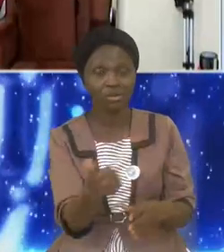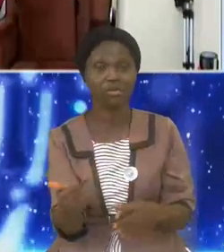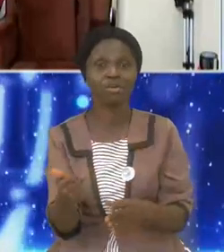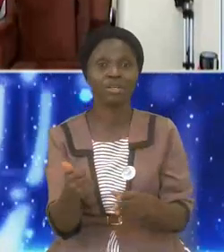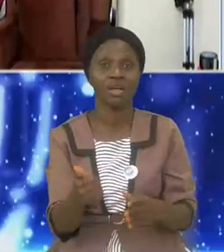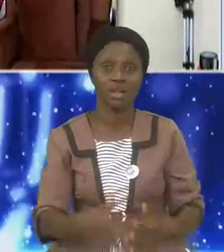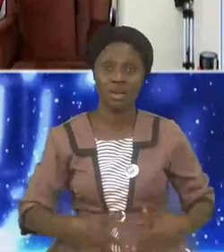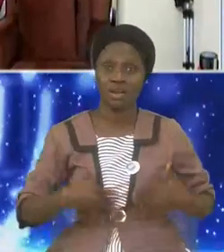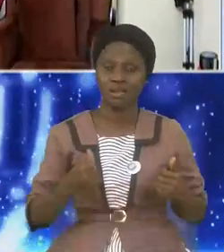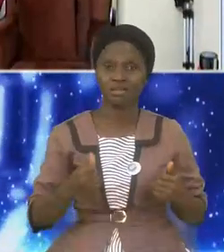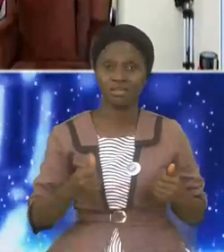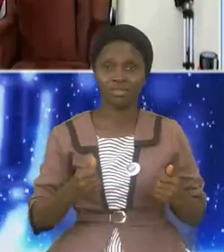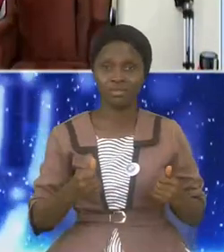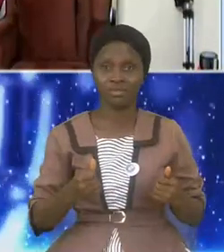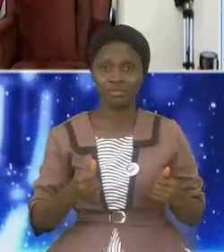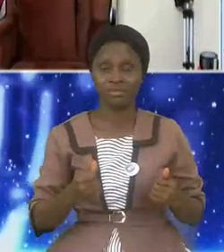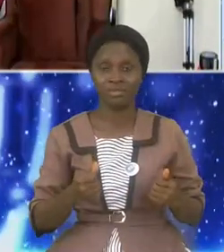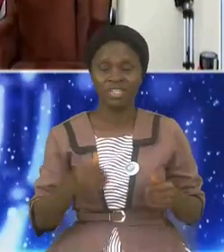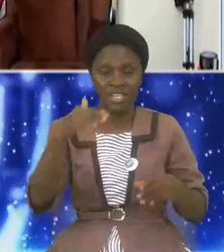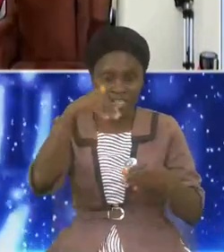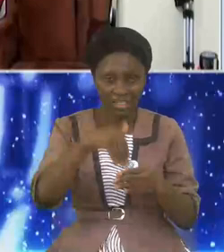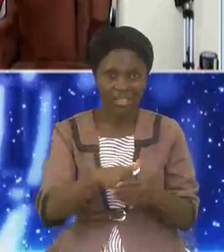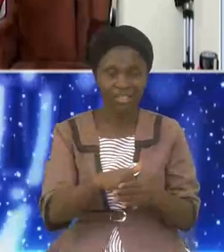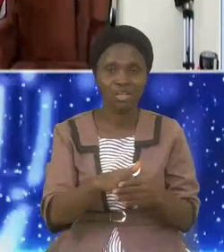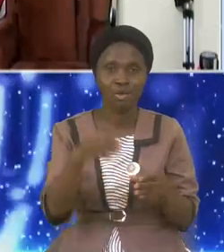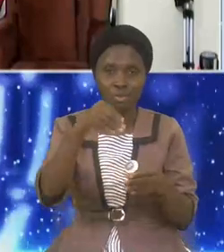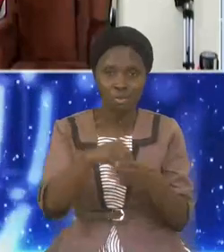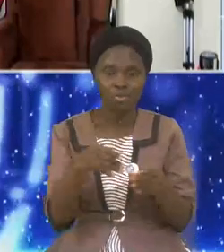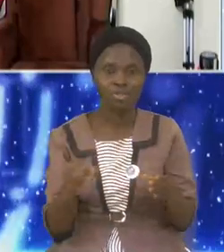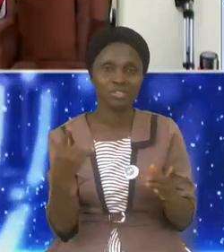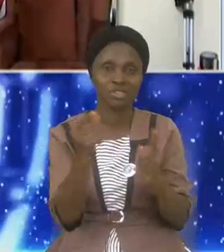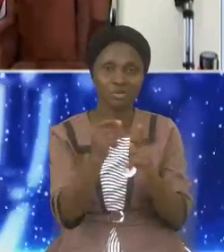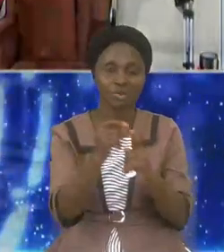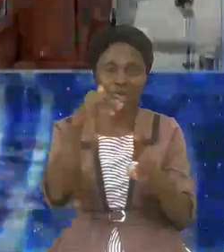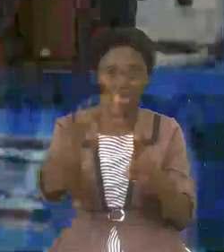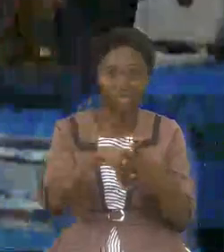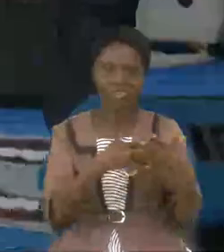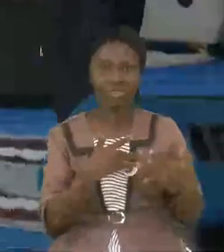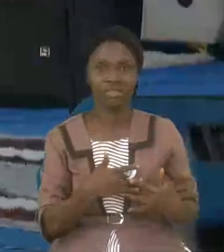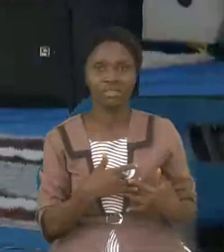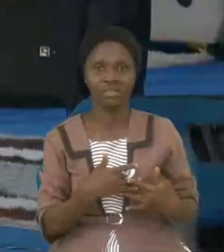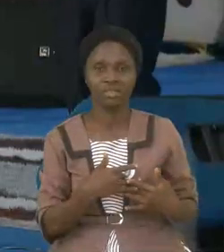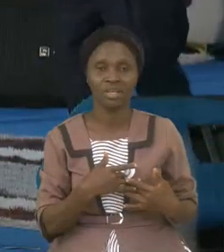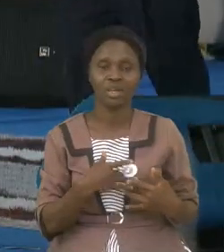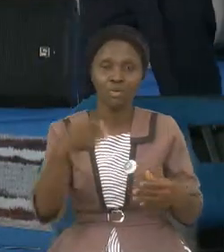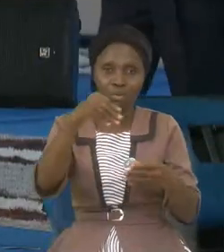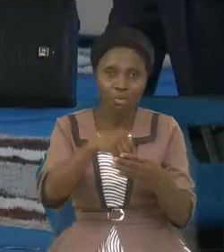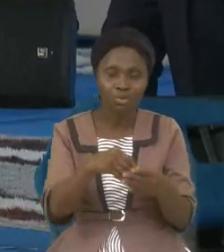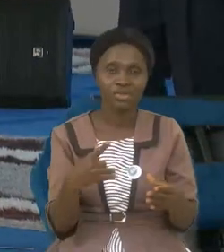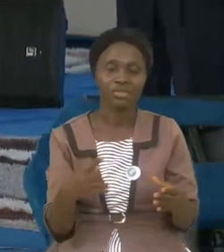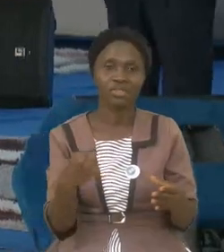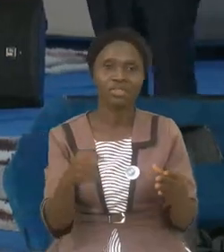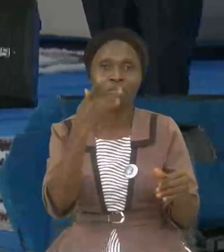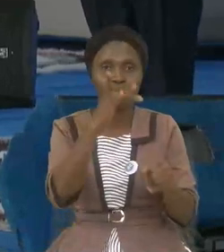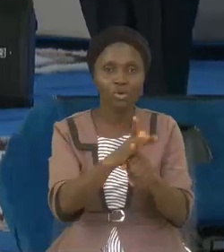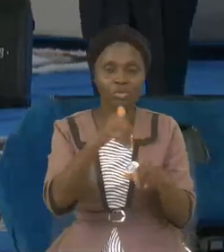dans d'autres vies, alors il faut intérioriser la parole de Dieu, il faut intérioriser les promesses